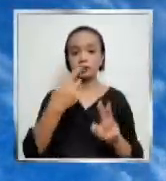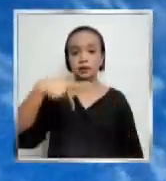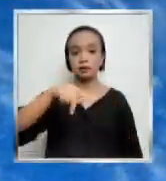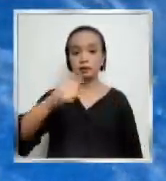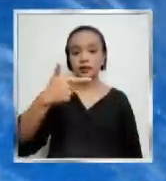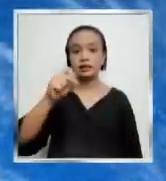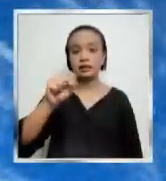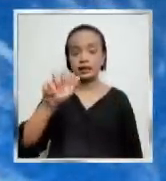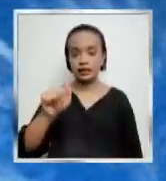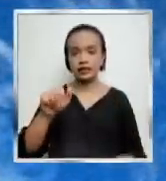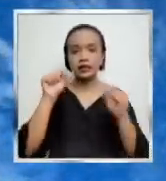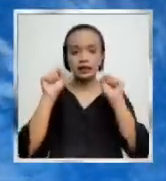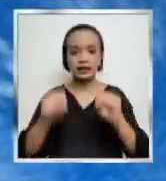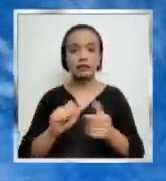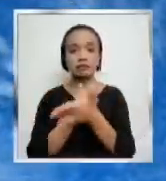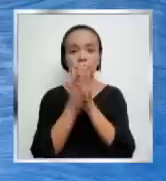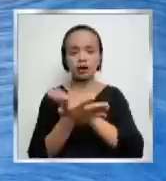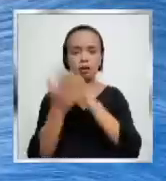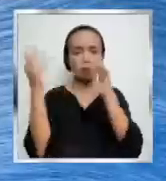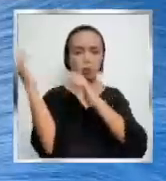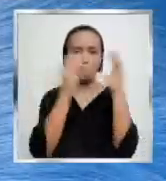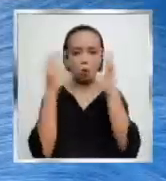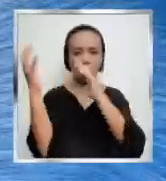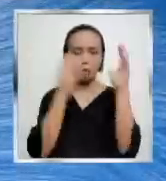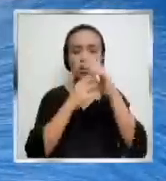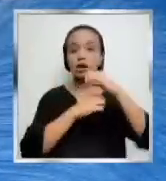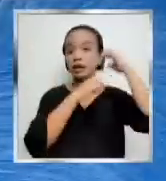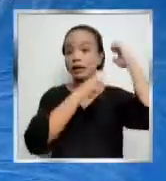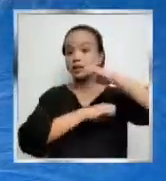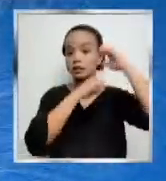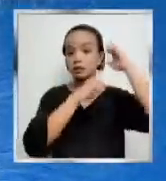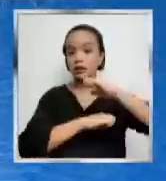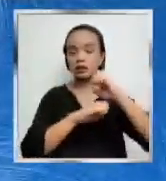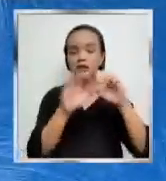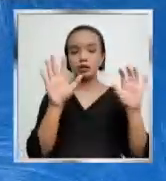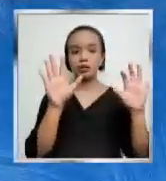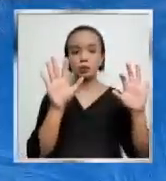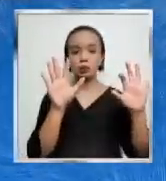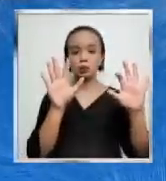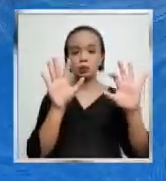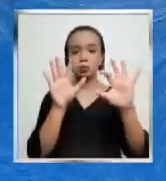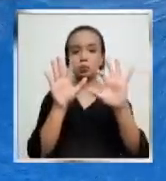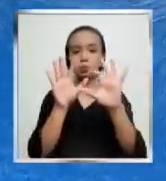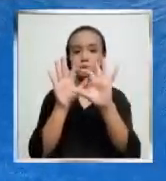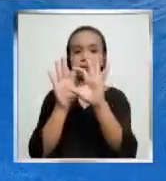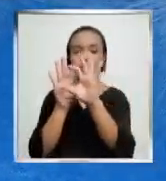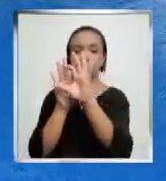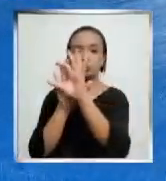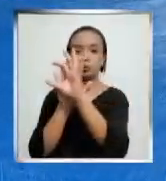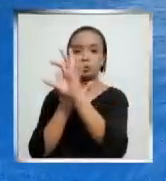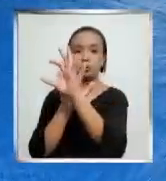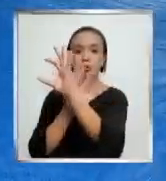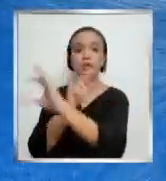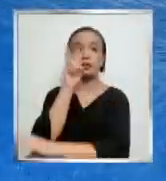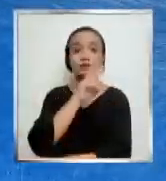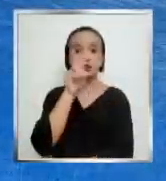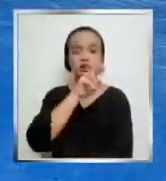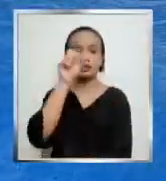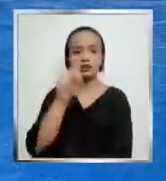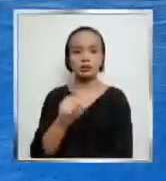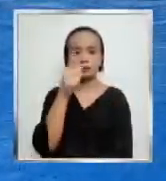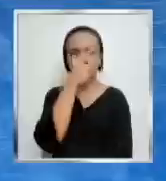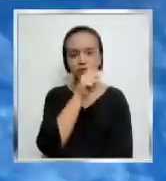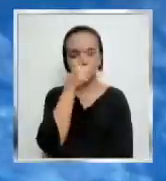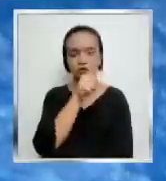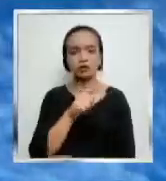tsansa nitong maging bagyo. Inaasahan din kikilos yan pahilagang kanluran at lalapit sa Visayas at Southern Luzon. Wala